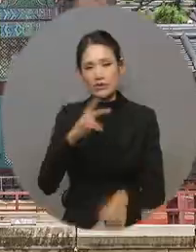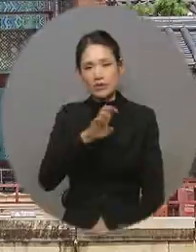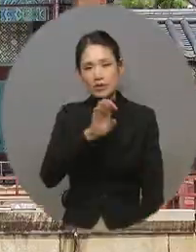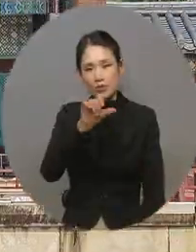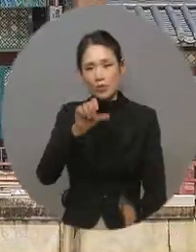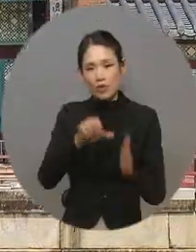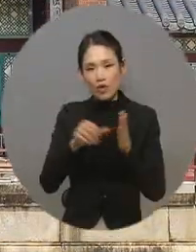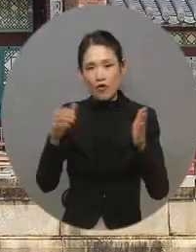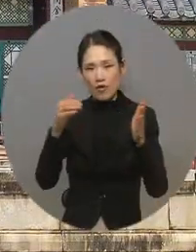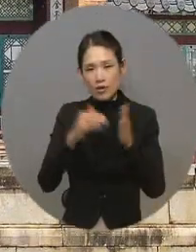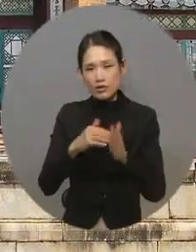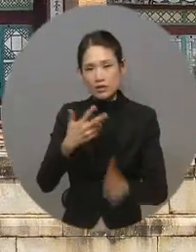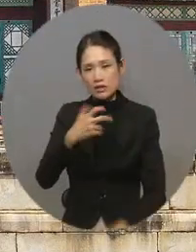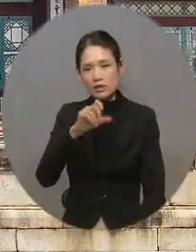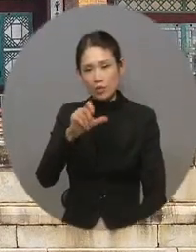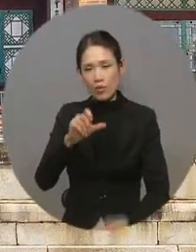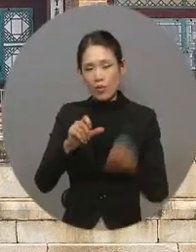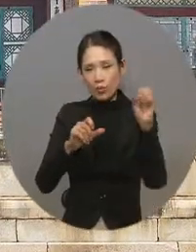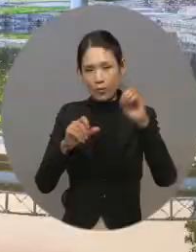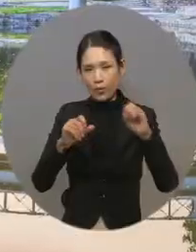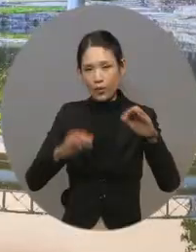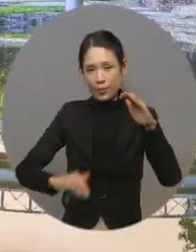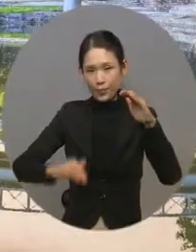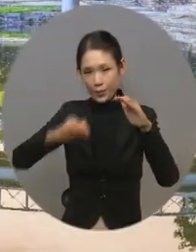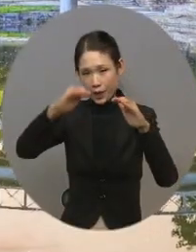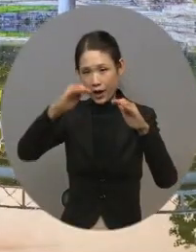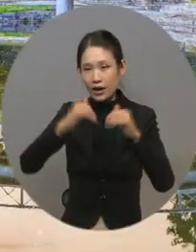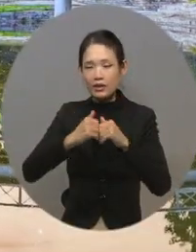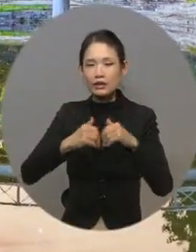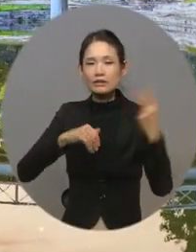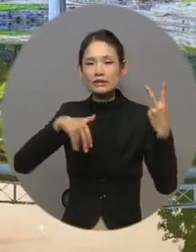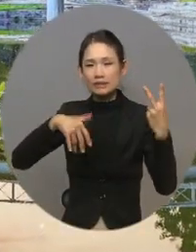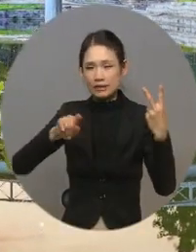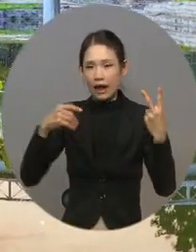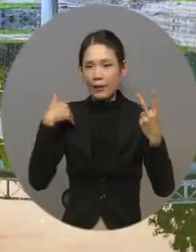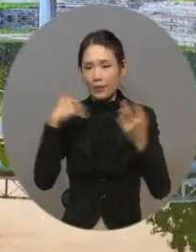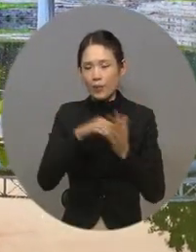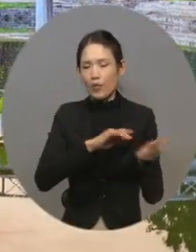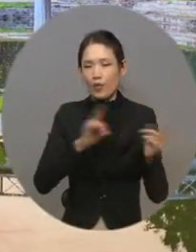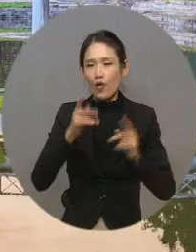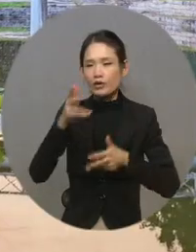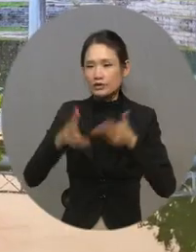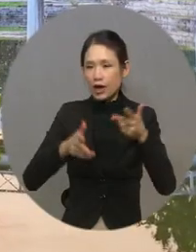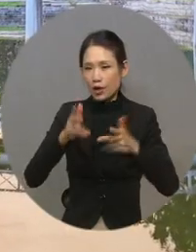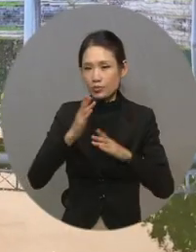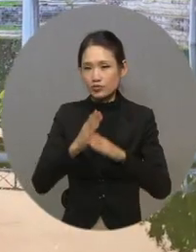2045년까지 약 75%로 완성시키는 2차 복원 사업을 진행하고 있습니다.